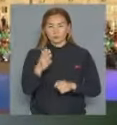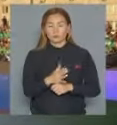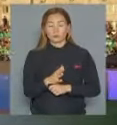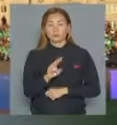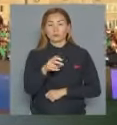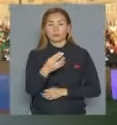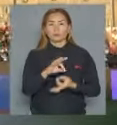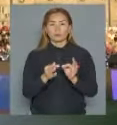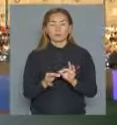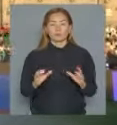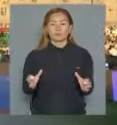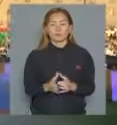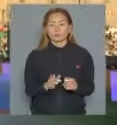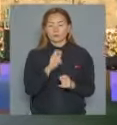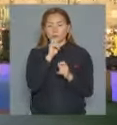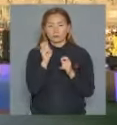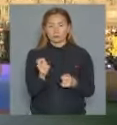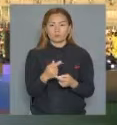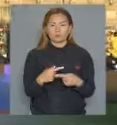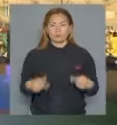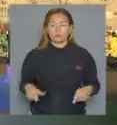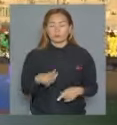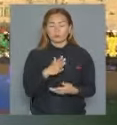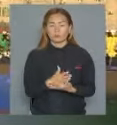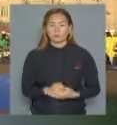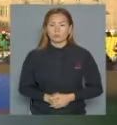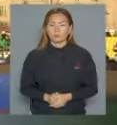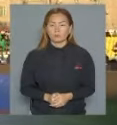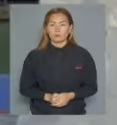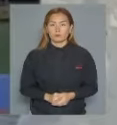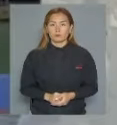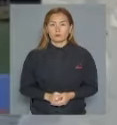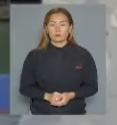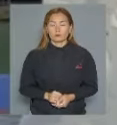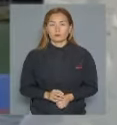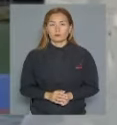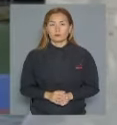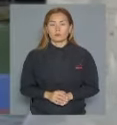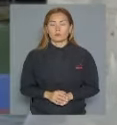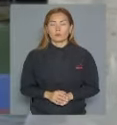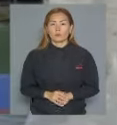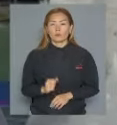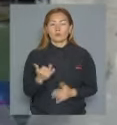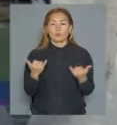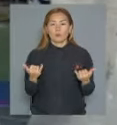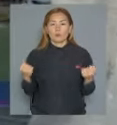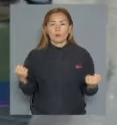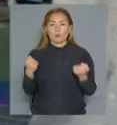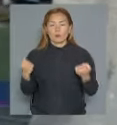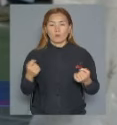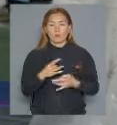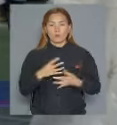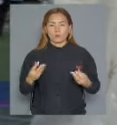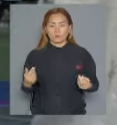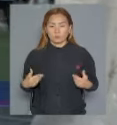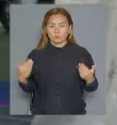ұлттық олимпиада комитетінің медалі мен алғыс хаты мен марапатталды. Атыраулықтар, бүгінгі спорт күні құтты